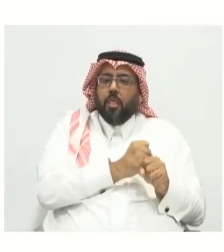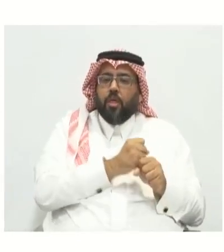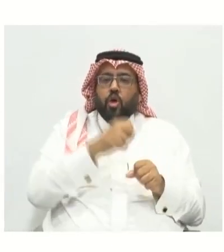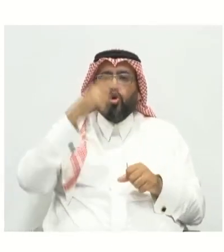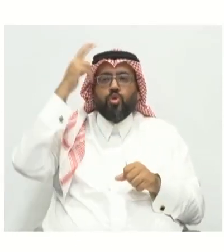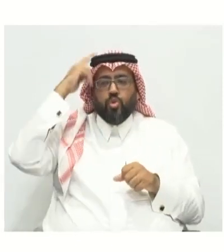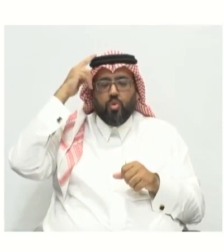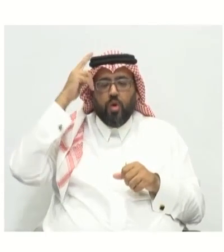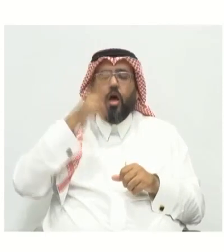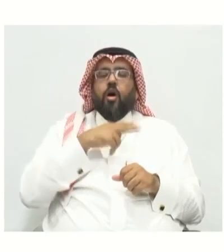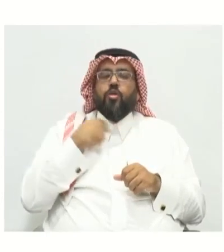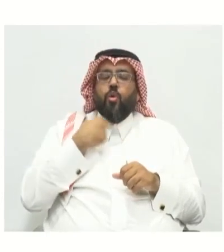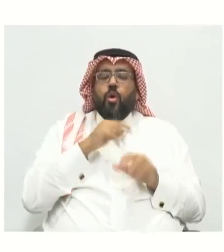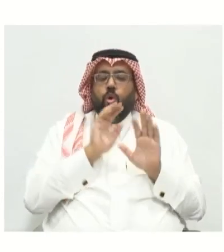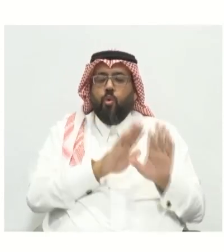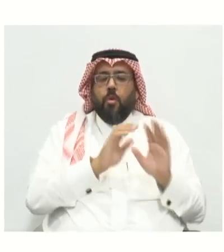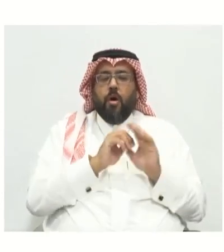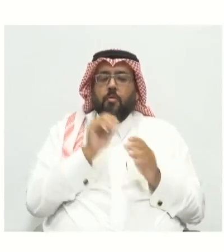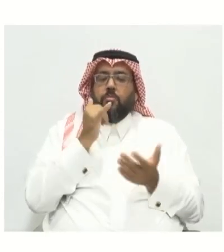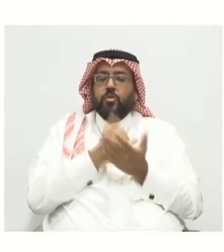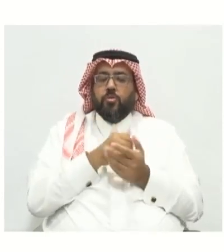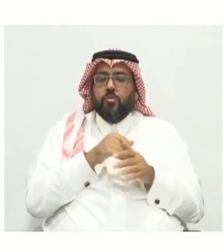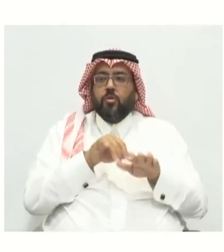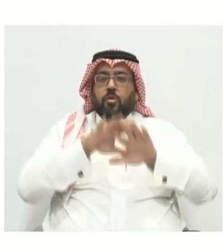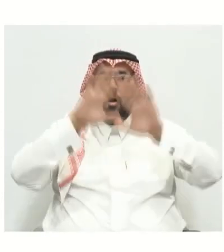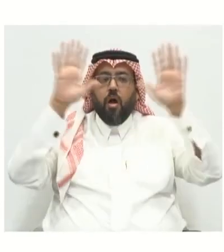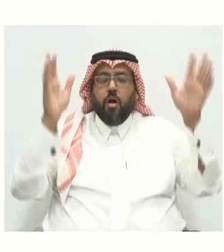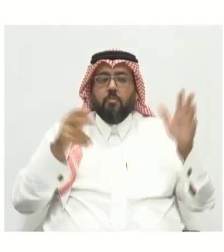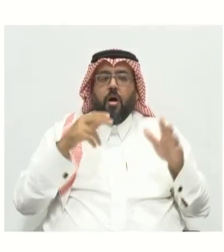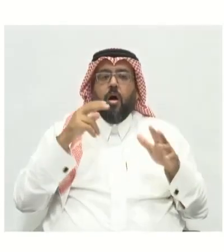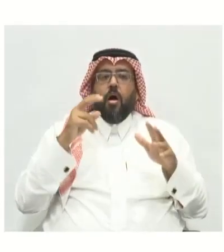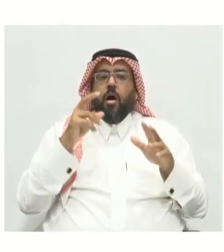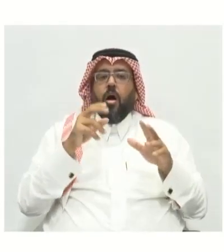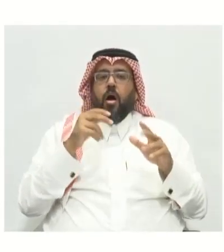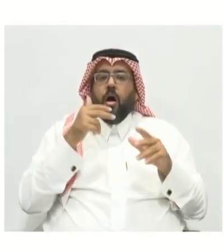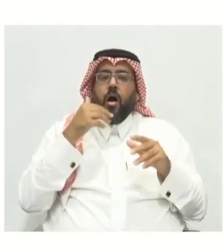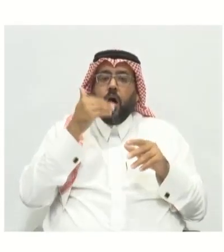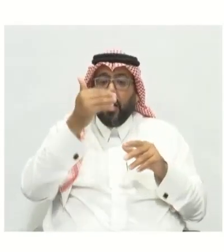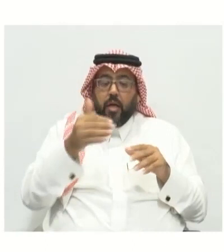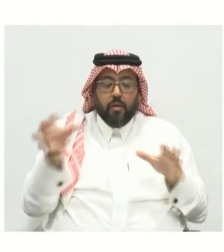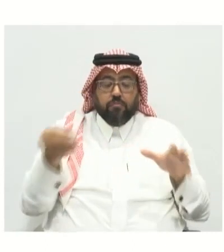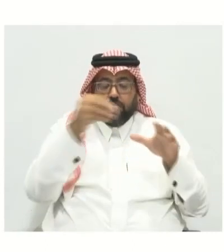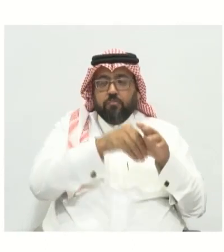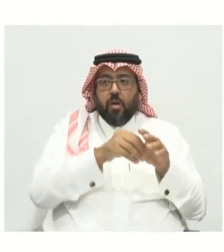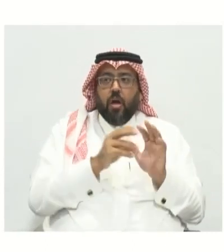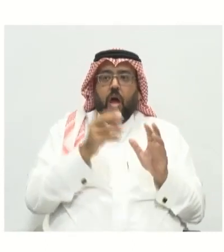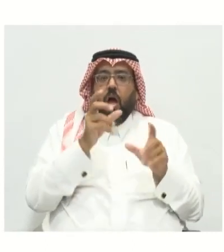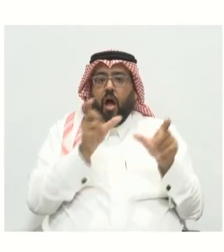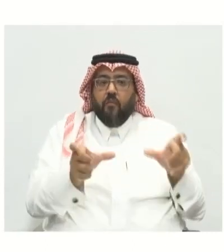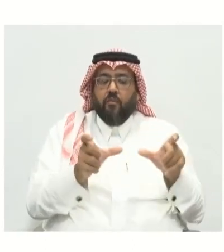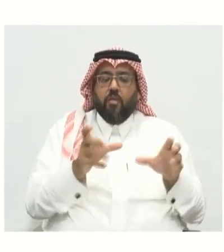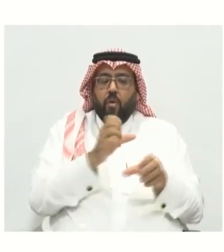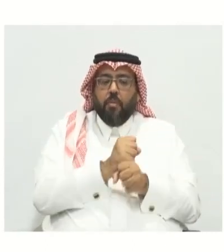اختصاص الدوله وجميع موارد تلك الثروات وتبين الانظمه كيفيه استغ للال وحمايه